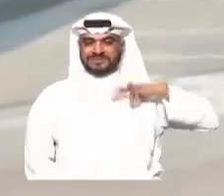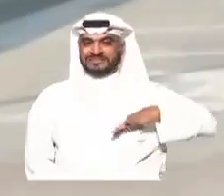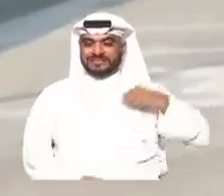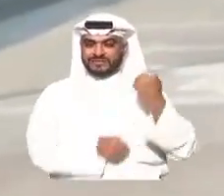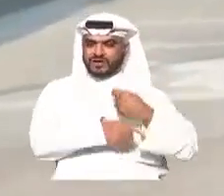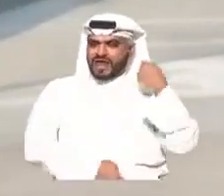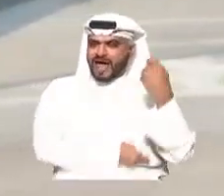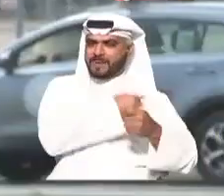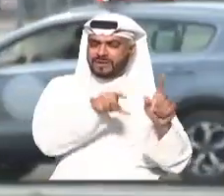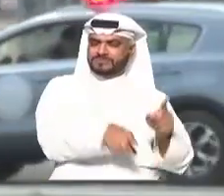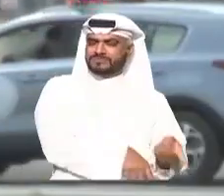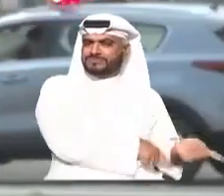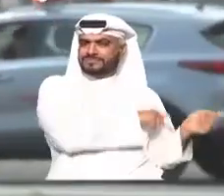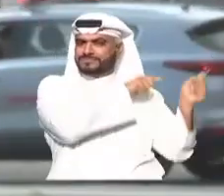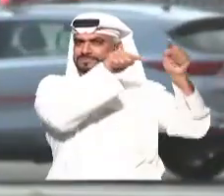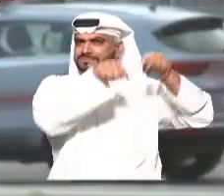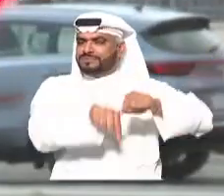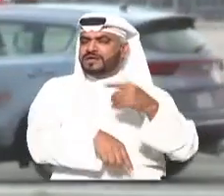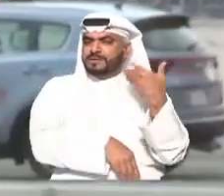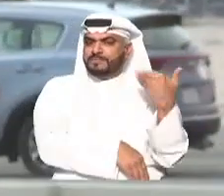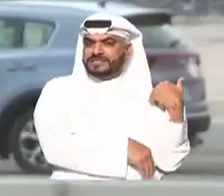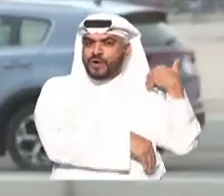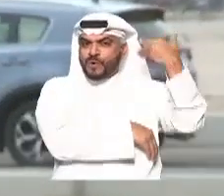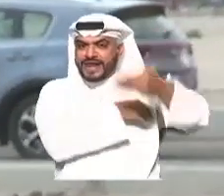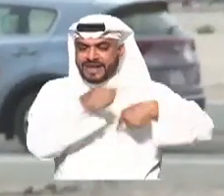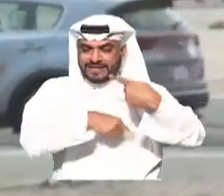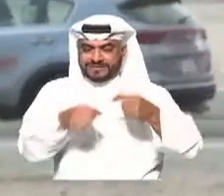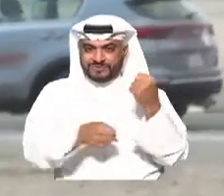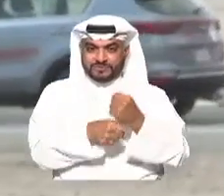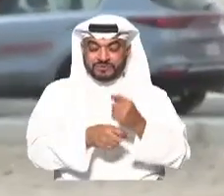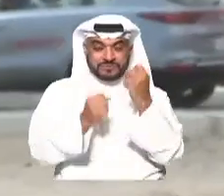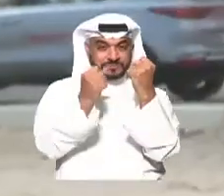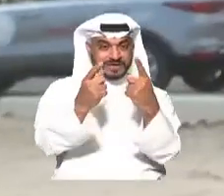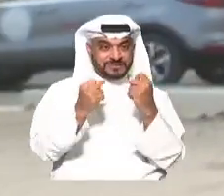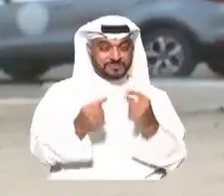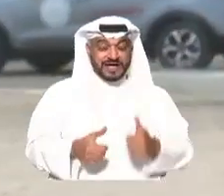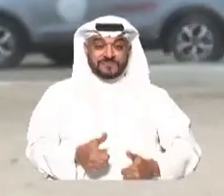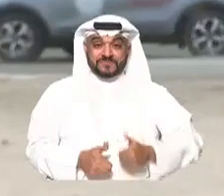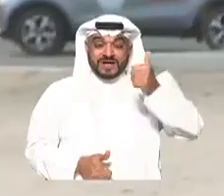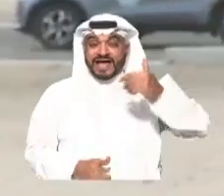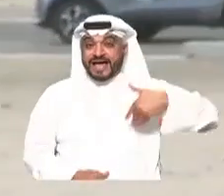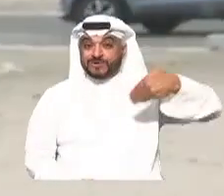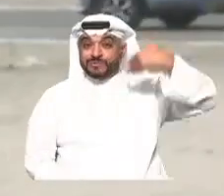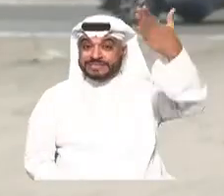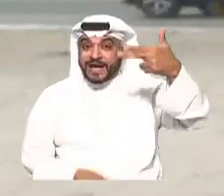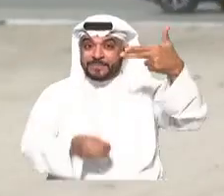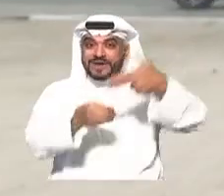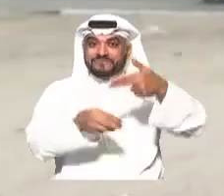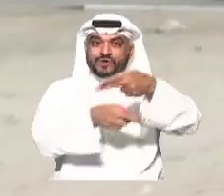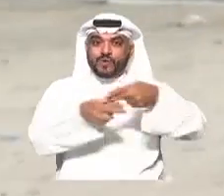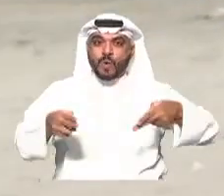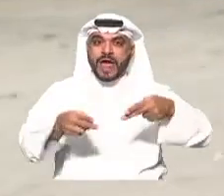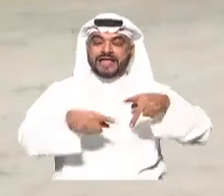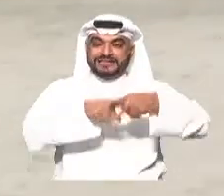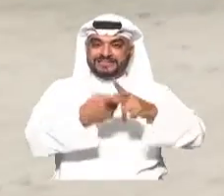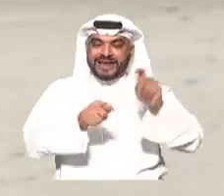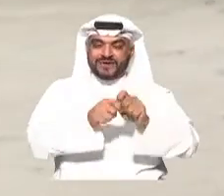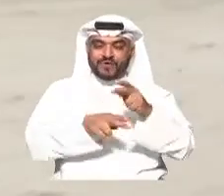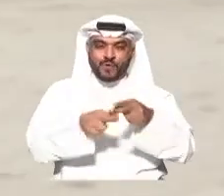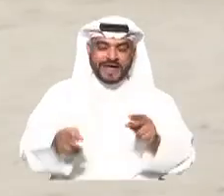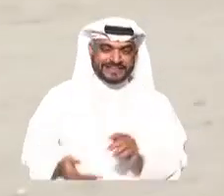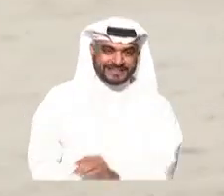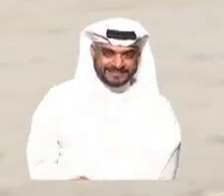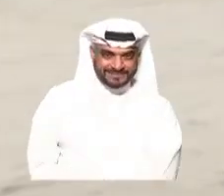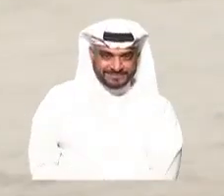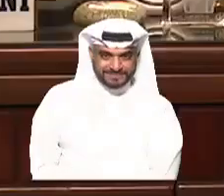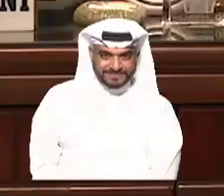لعمل دؤوب استمر لسنوات عدة، ما يمثل إنجازا مميزا في تاريخ الصناعة النفطية